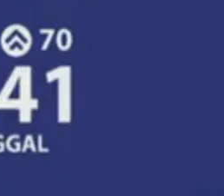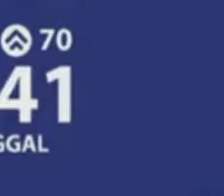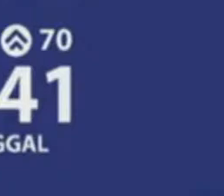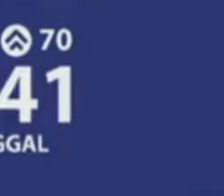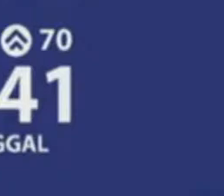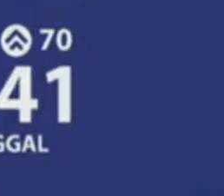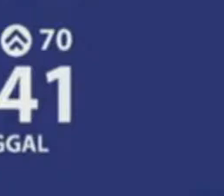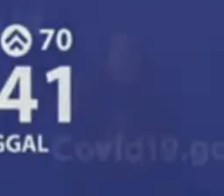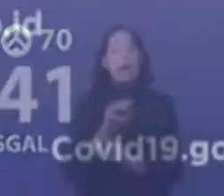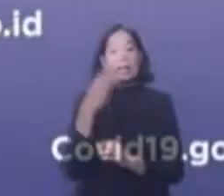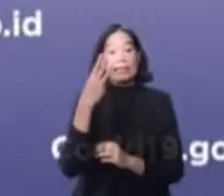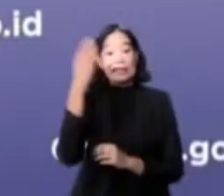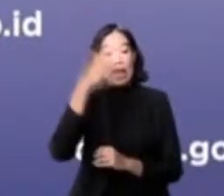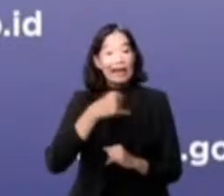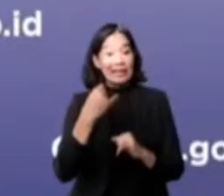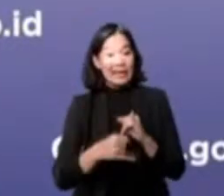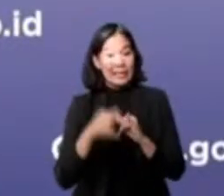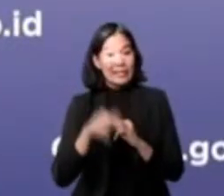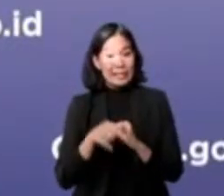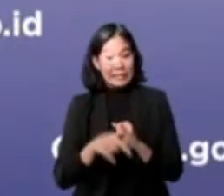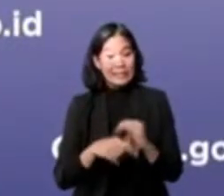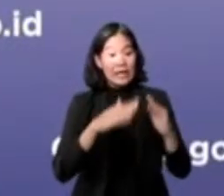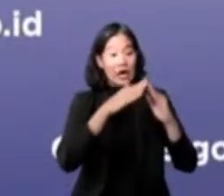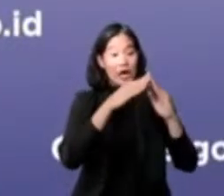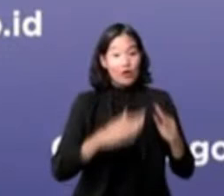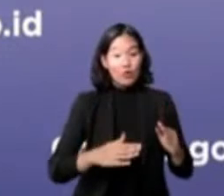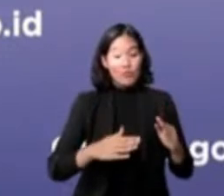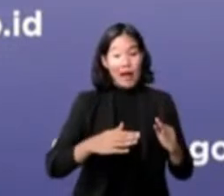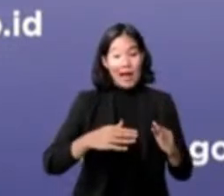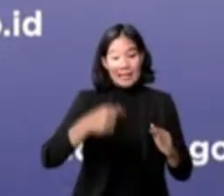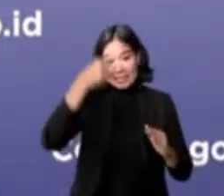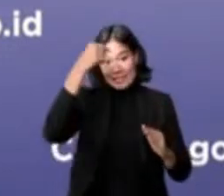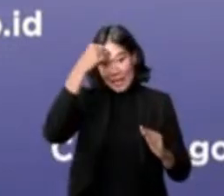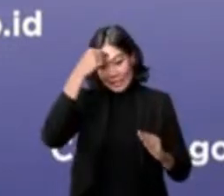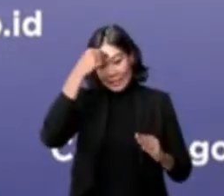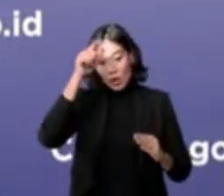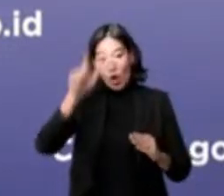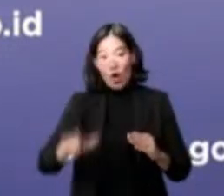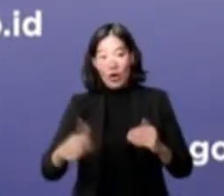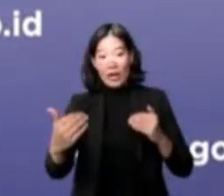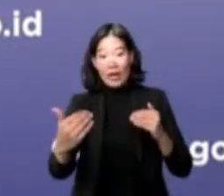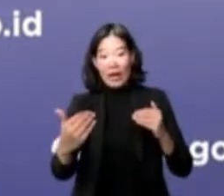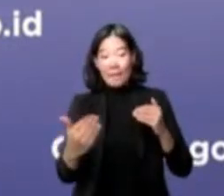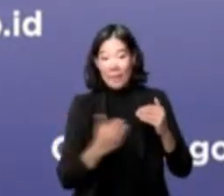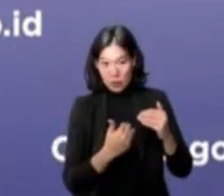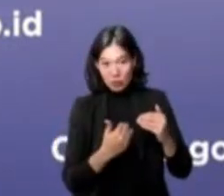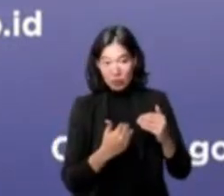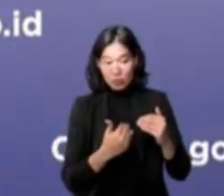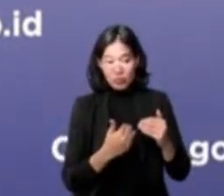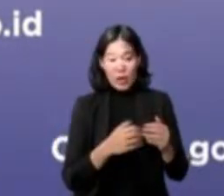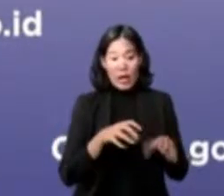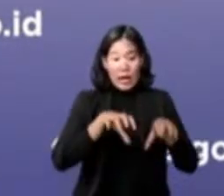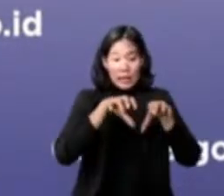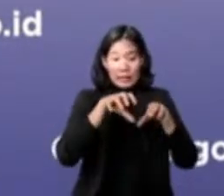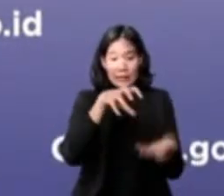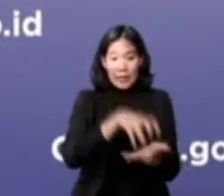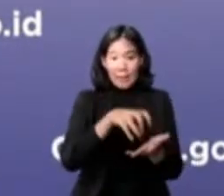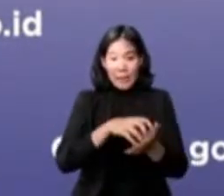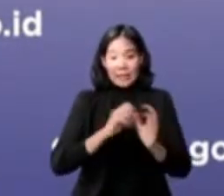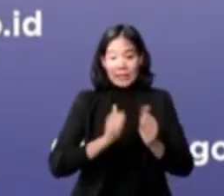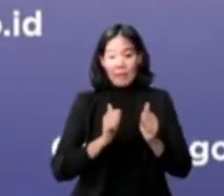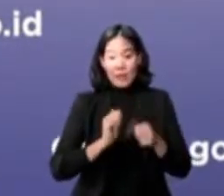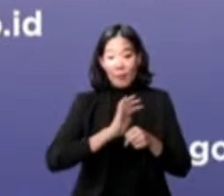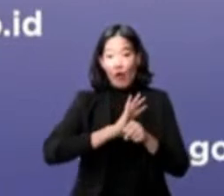drastis. Bahkan dalam 3 hari terakhir, tingkat hunian tempat tidur yang disiapkan untuk